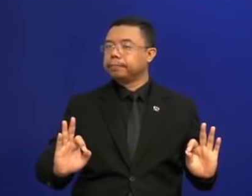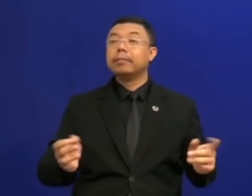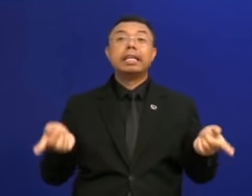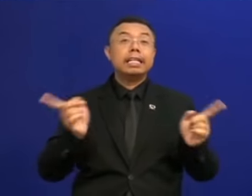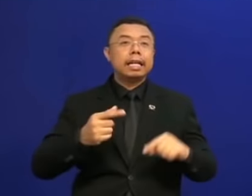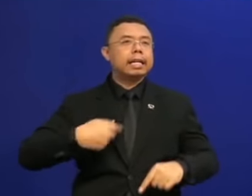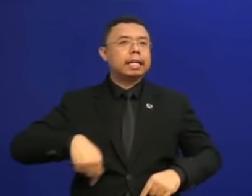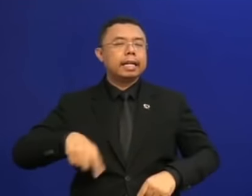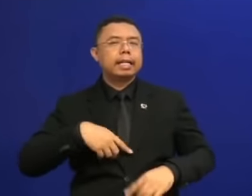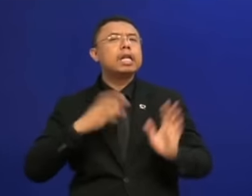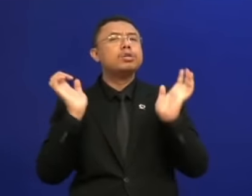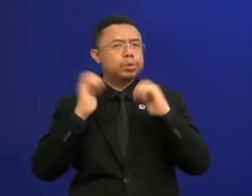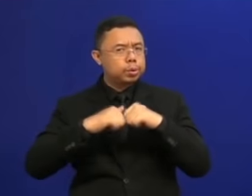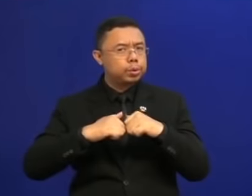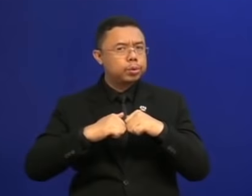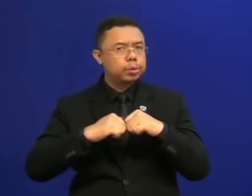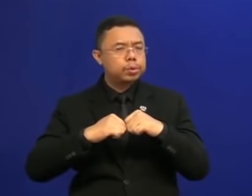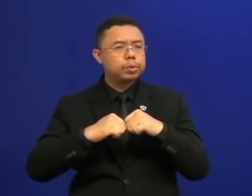Jadi kita sepakat